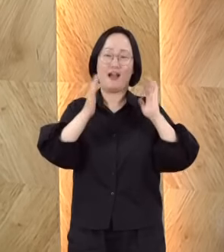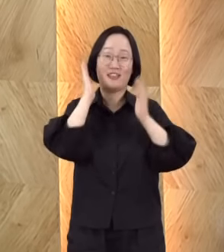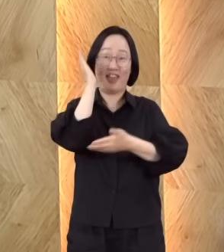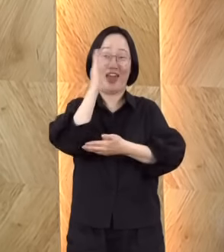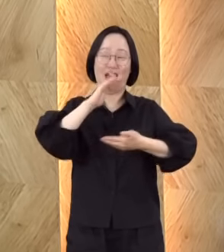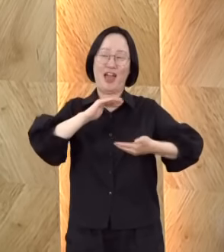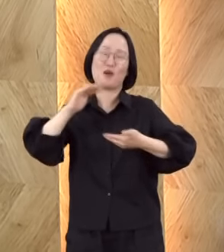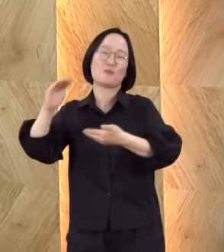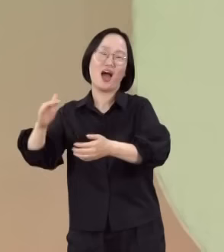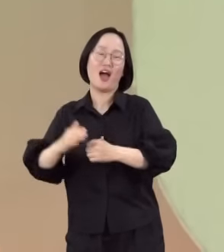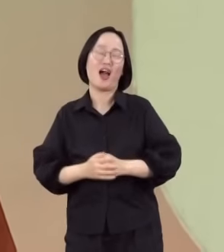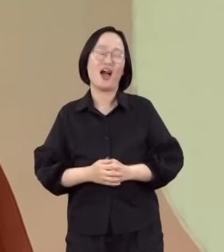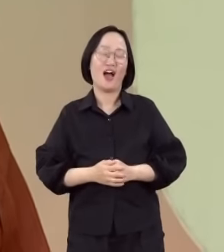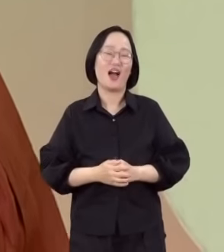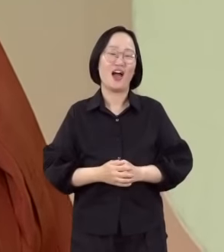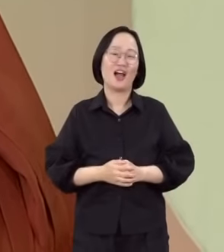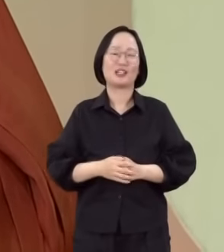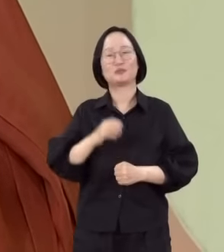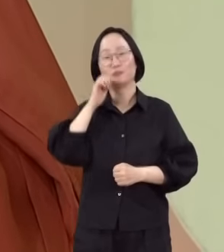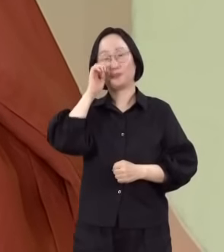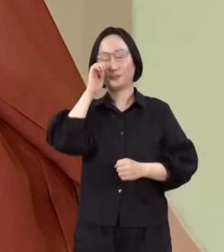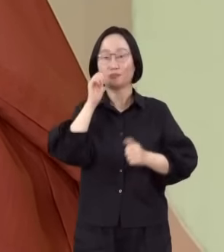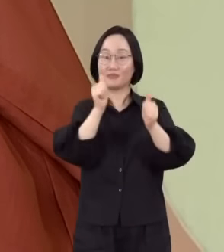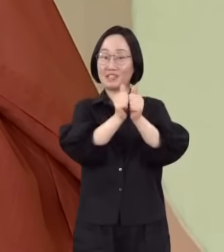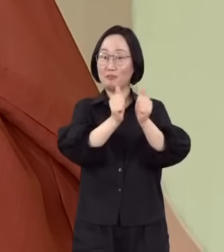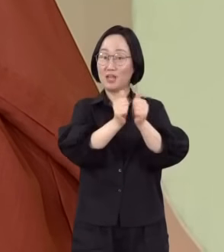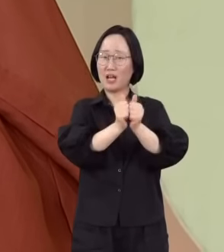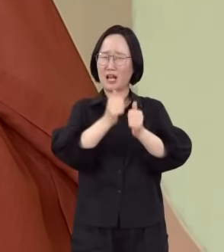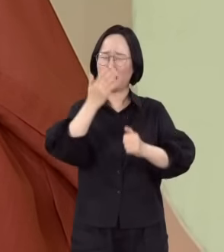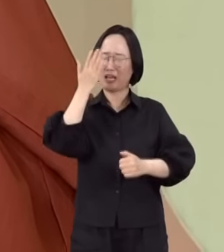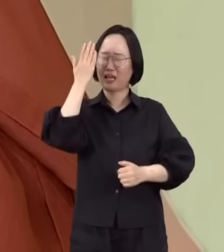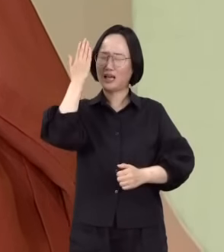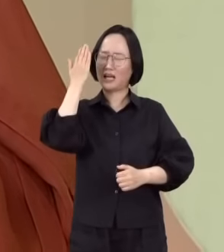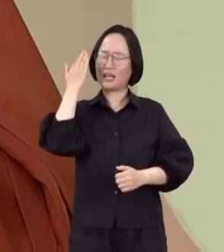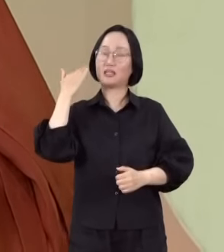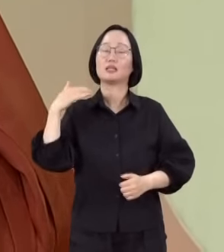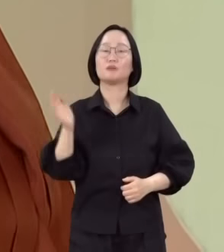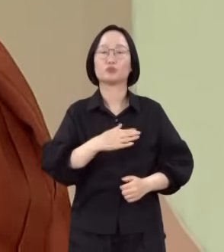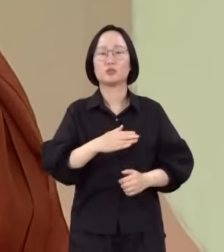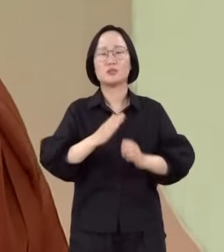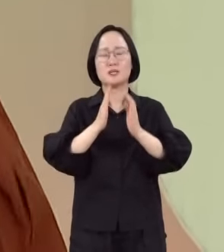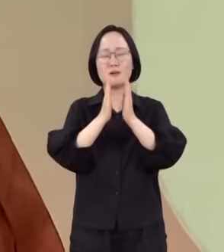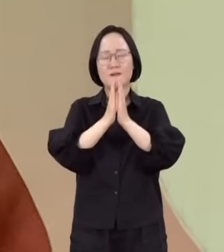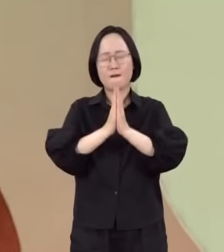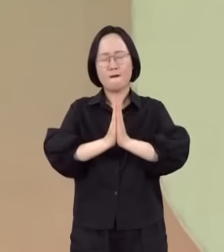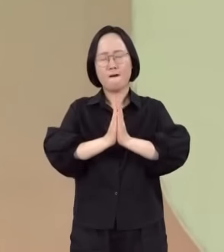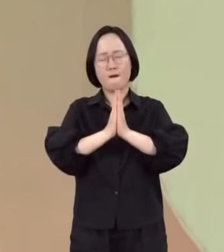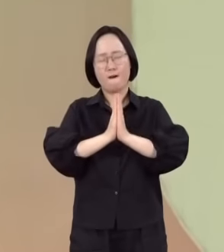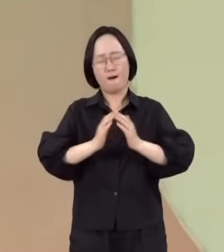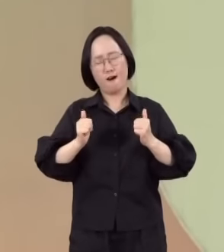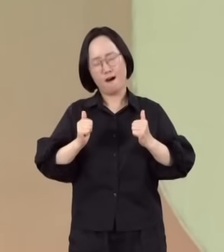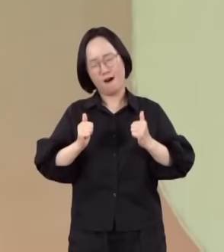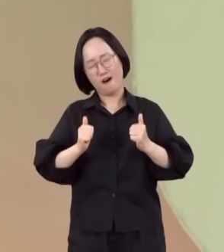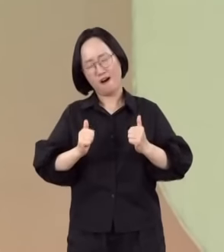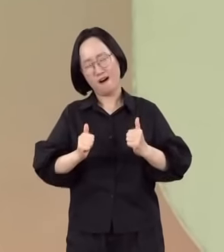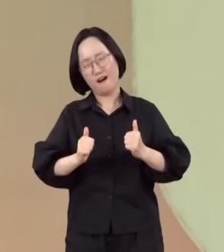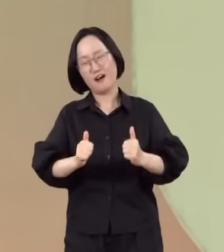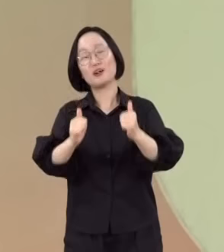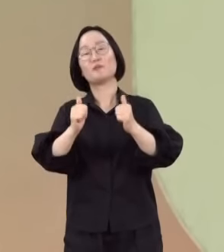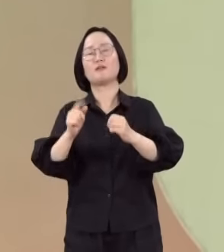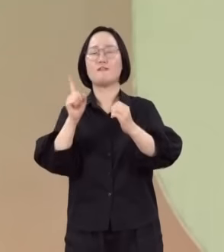재밌더라고요 그 거사님 오래 전부터 신행 생활을 하면서 기도를 굉장히 많이 하셨대요